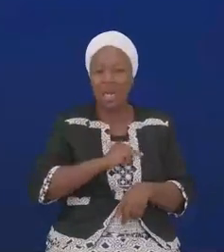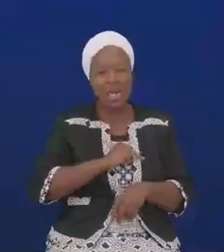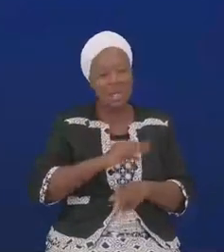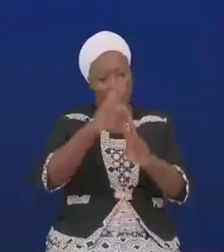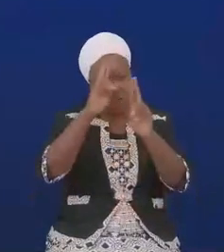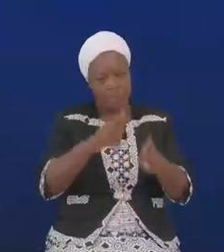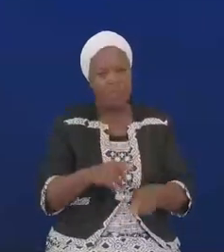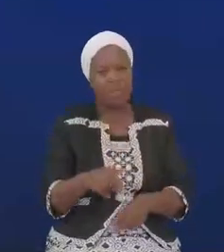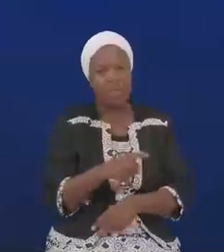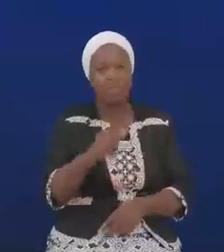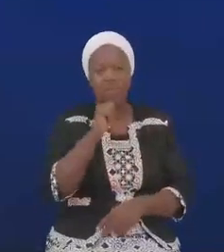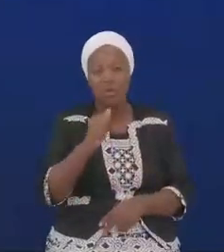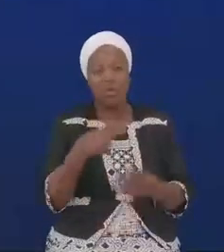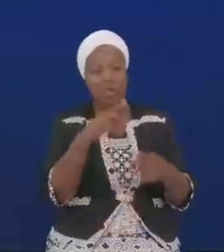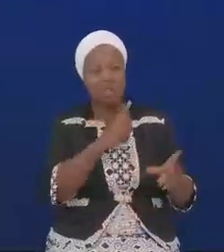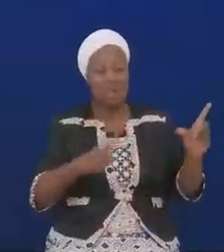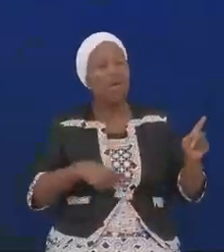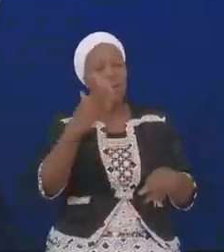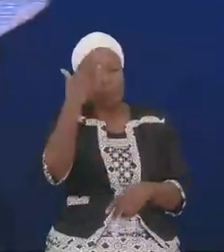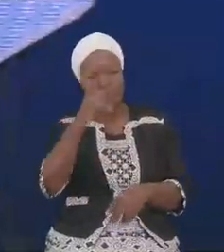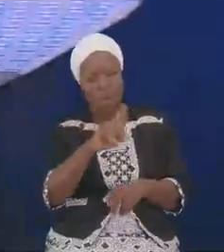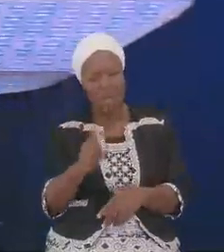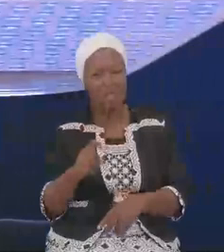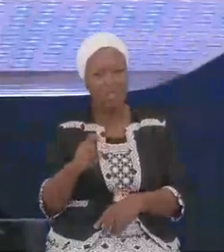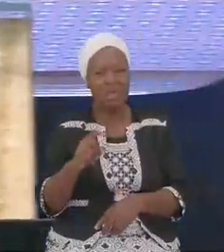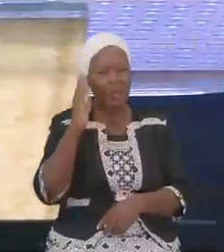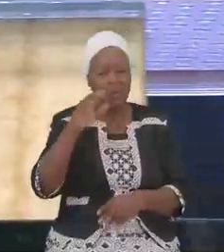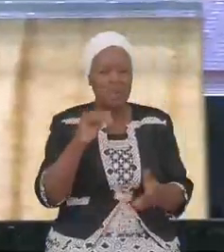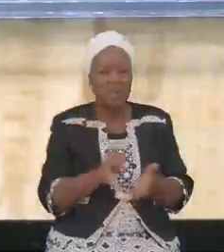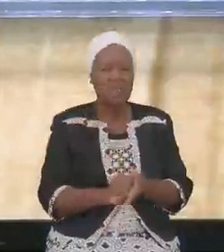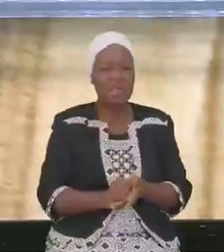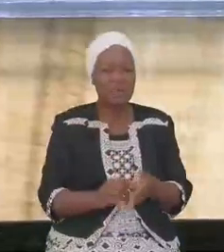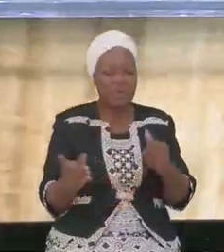suis pas soucié de dire le Seigneur. Pourquoi la première alliance